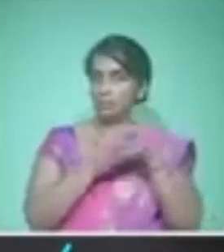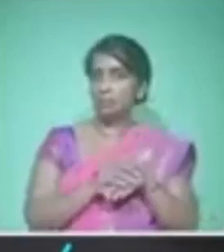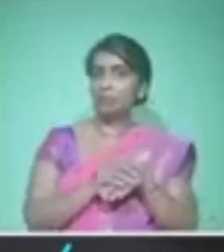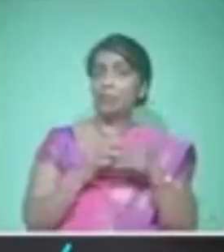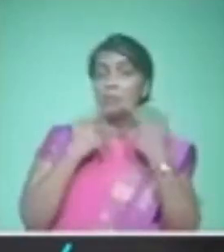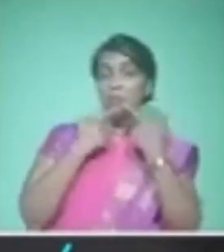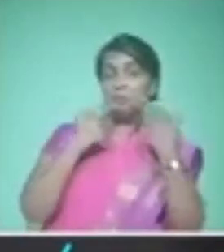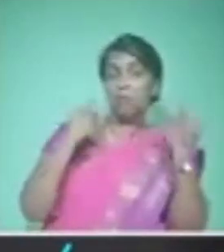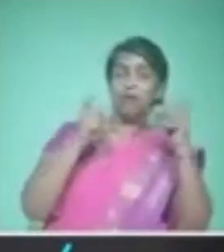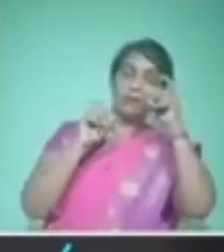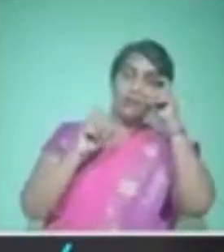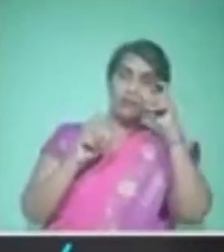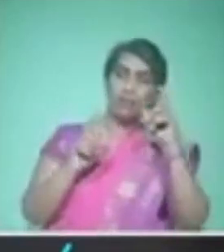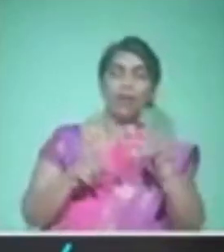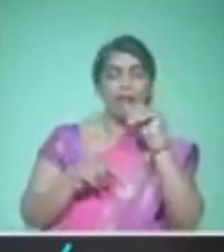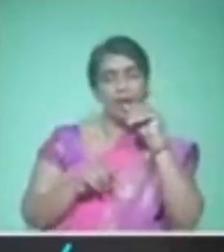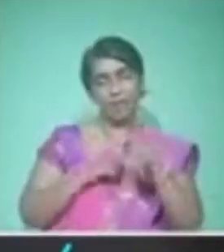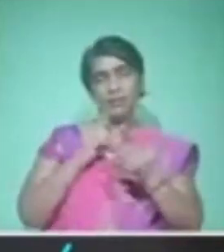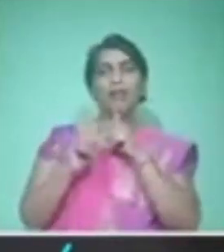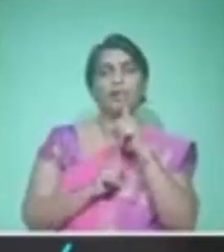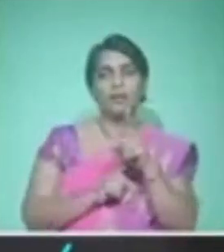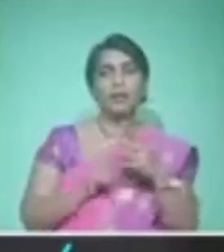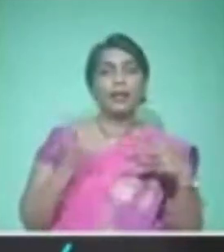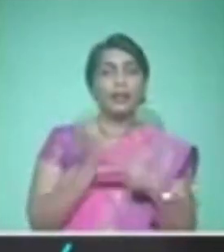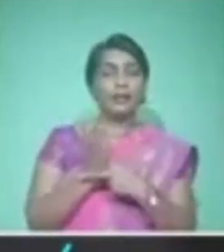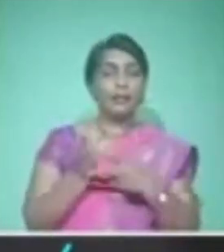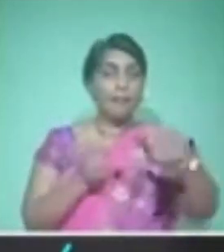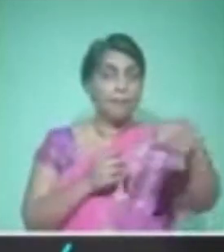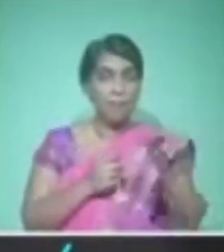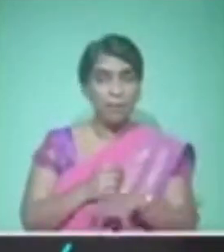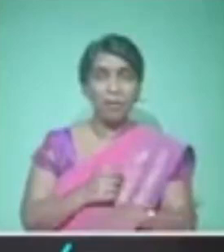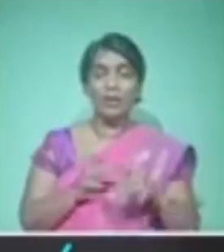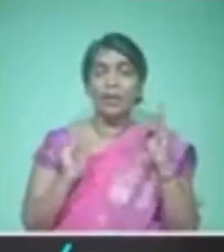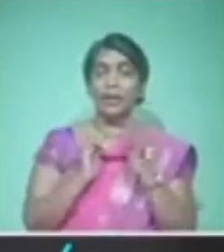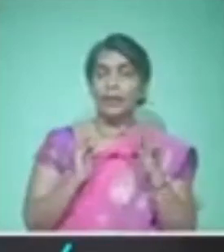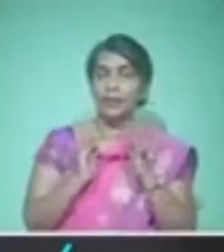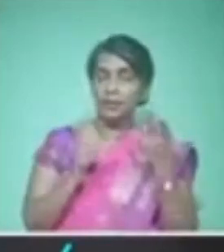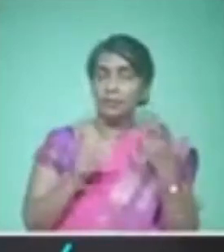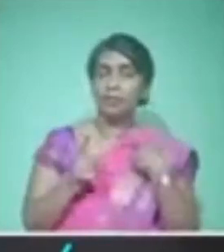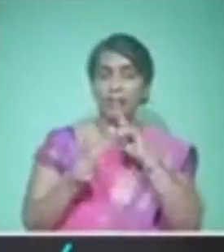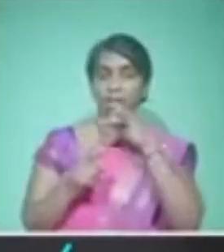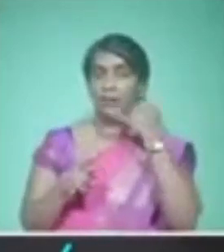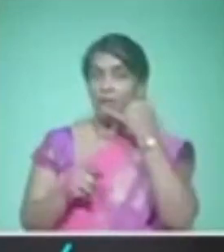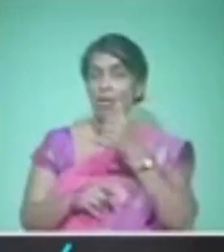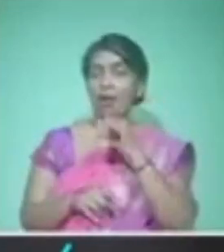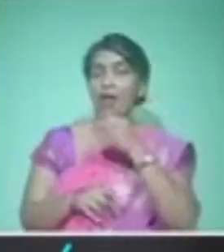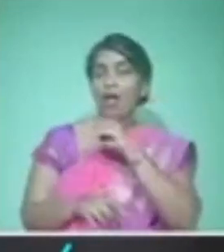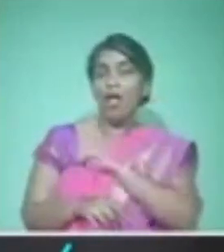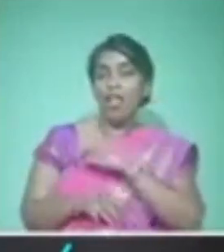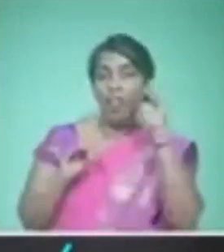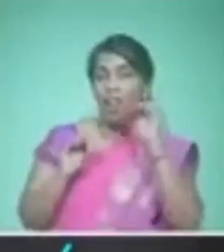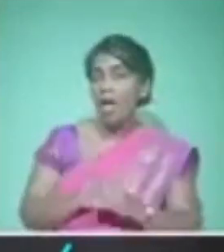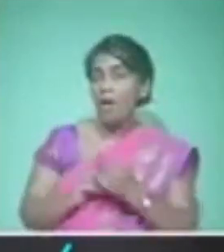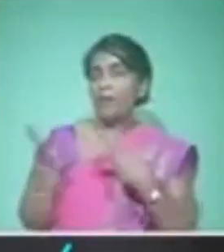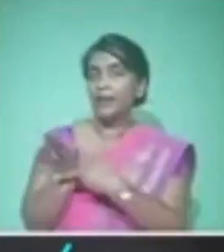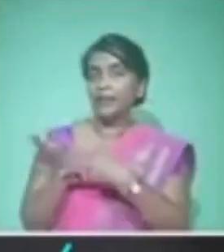අභිමානයේ බලාගෙන ඉන්නවා ඇත්ත කතා කරන්න ටිකට් එක ගන්න ගියාම ඉන්ටර්නෙට් එකේ හරි ඒජන්ට් කතා කරලා ලාබර්ම ටිකට් එක අරන් නෙමෙයිද අපි